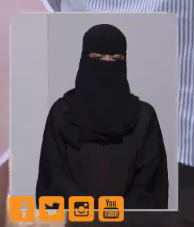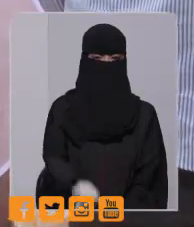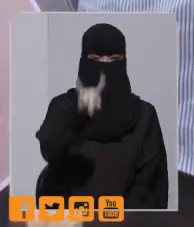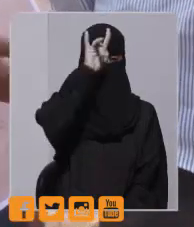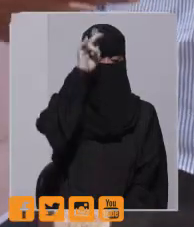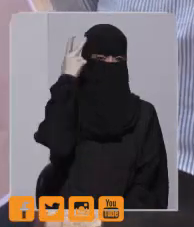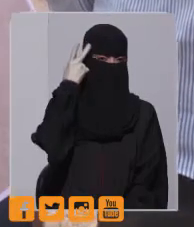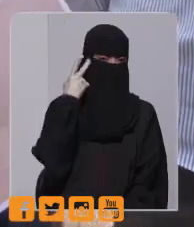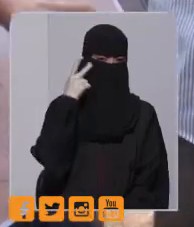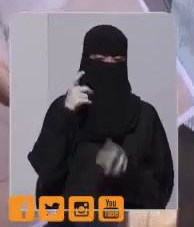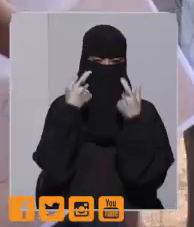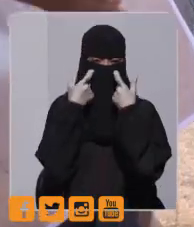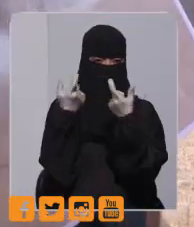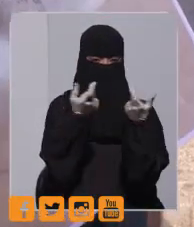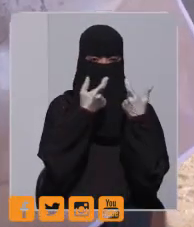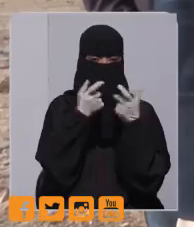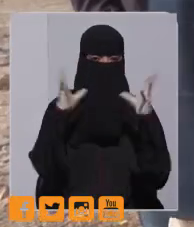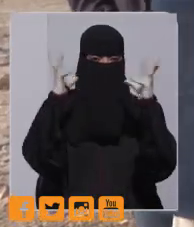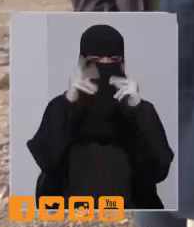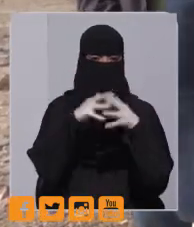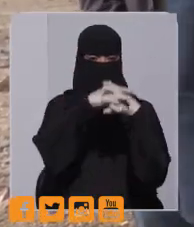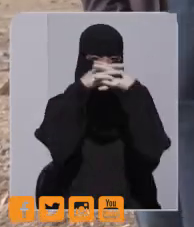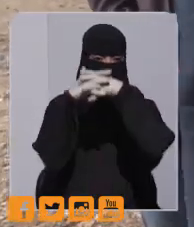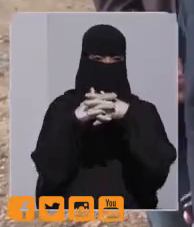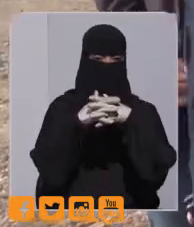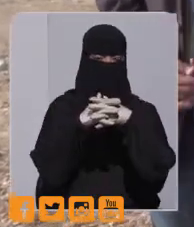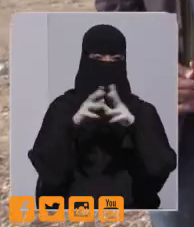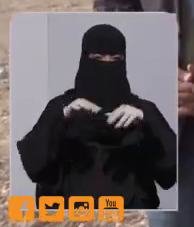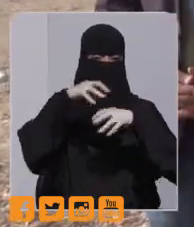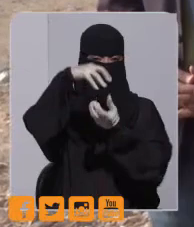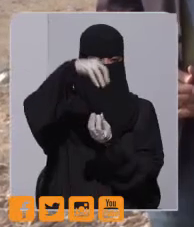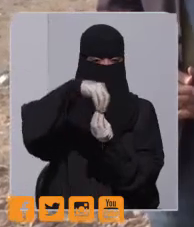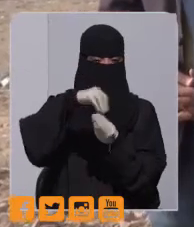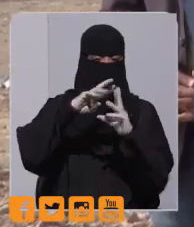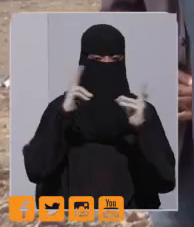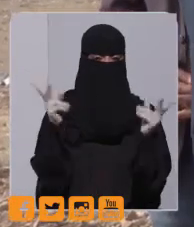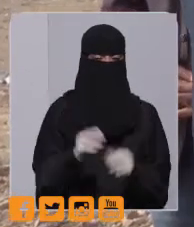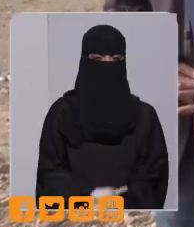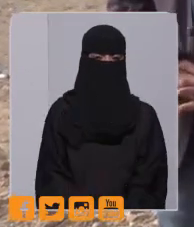محافظه حضرموت يتفقد عددا من مشاريع الطرق بمدينه المكلا